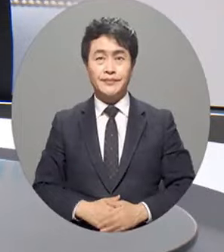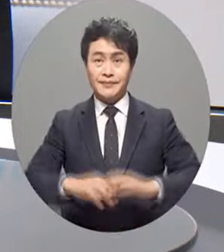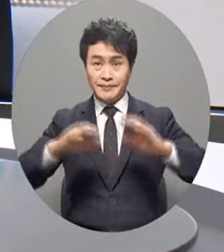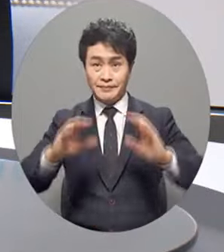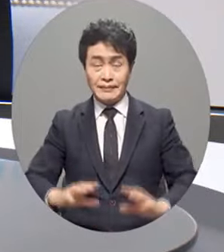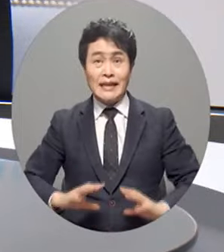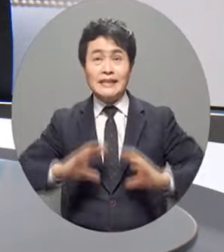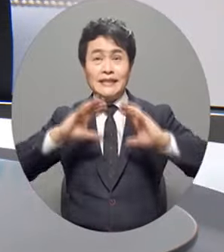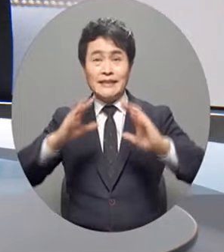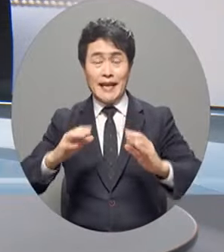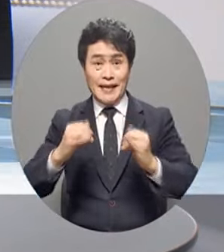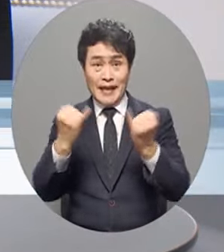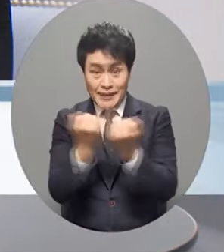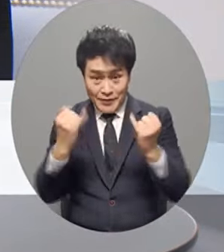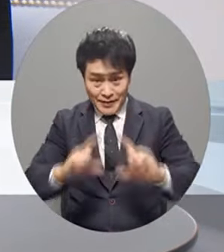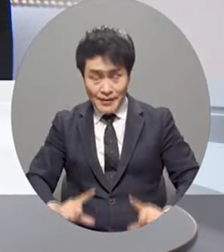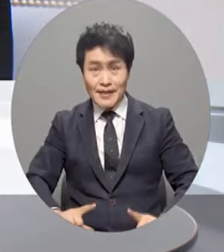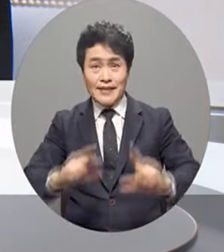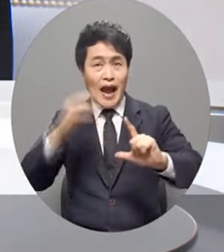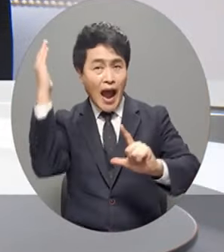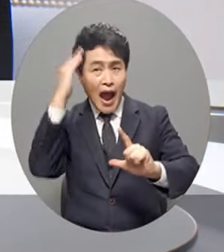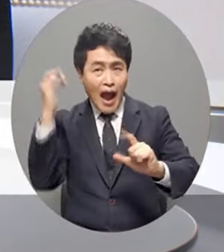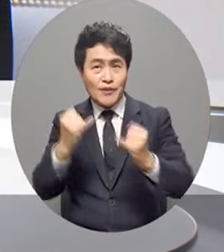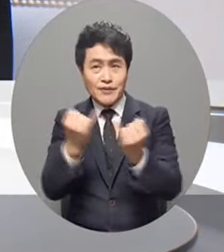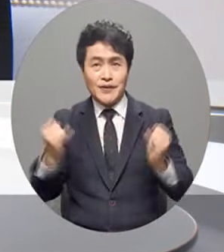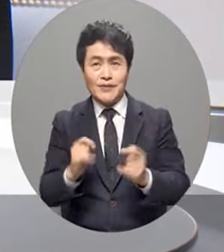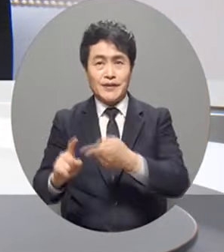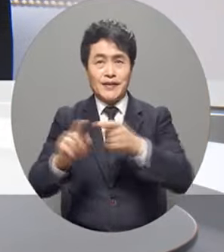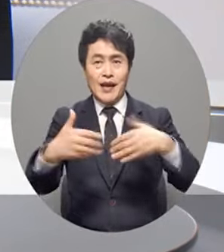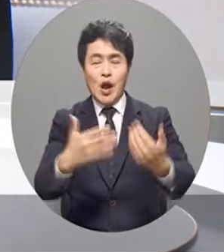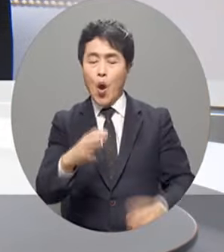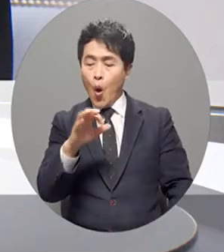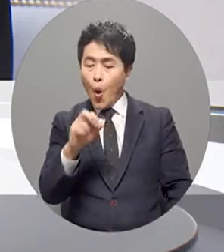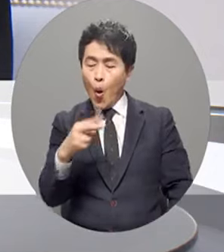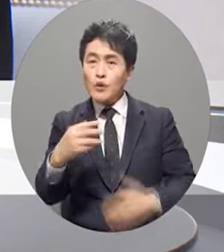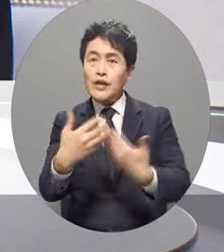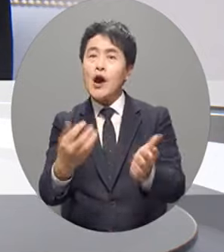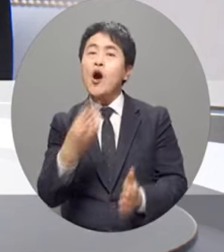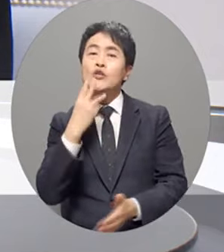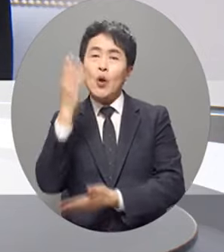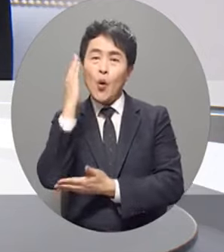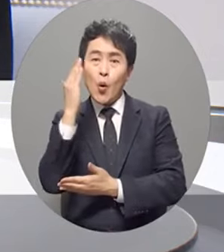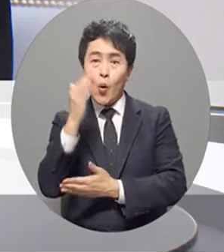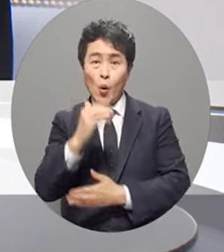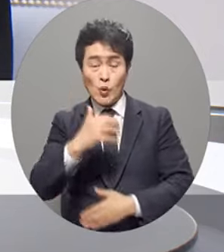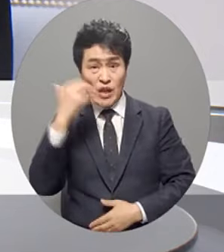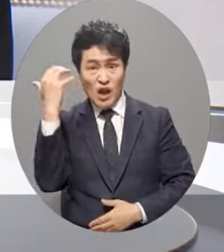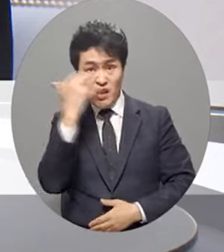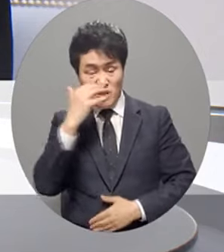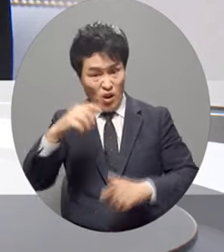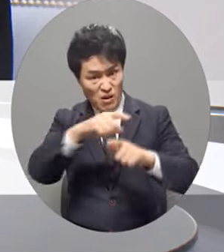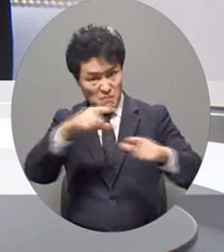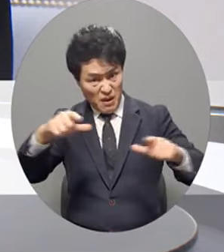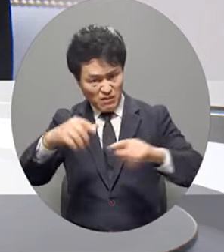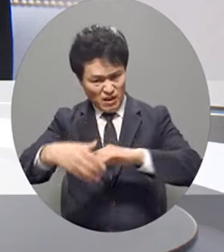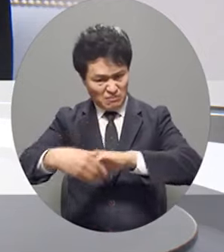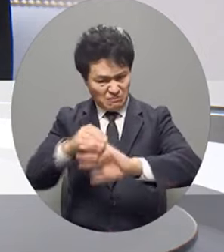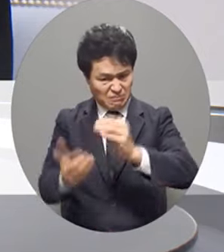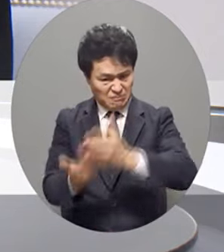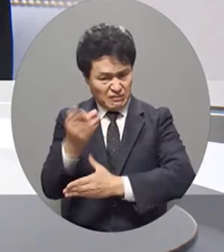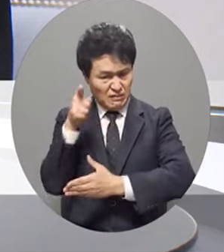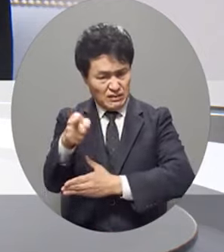세계 여성의 날을 맞아 한국 여성단체연합이 오세훈 서울시장을 성평등의 걸림돌이 된 인사로